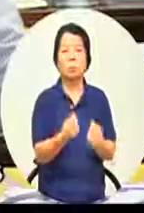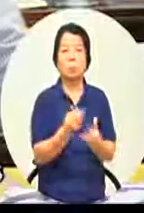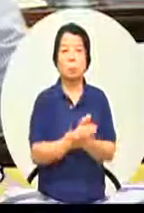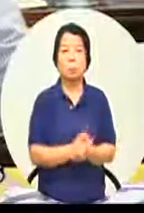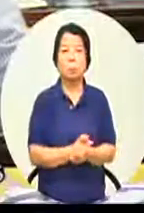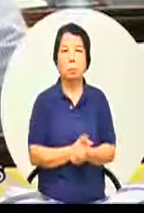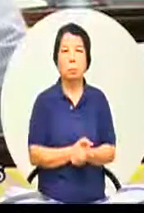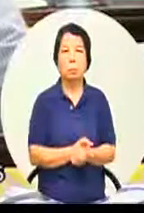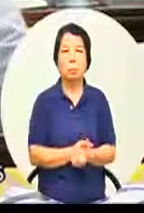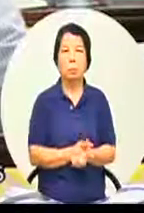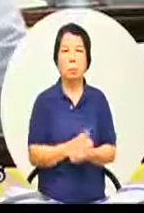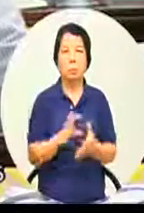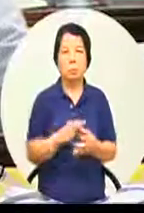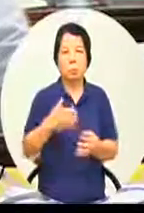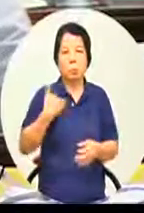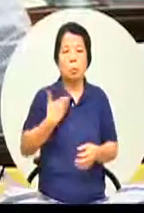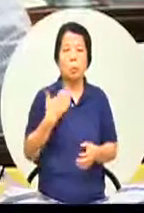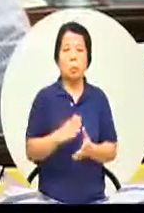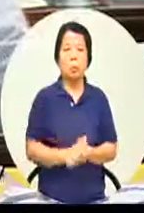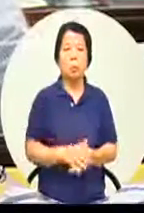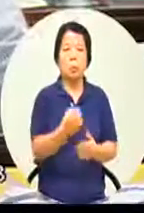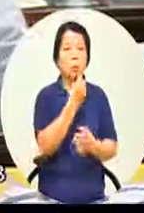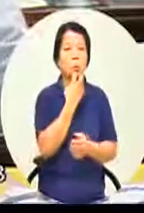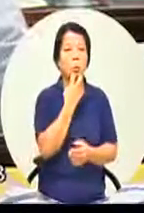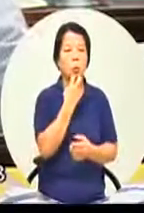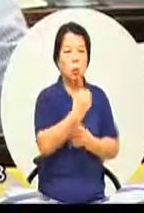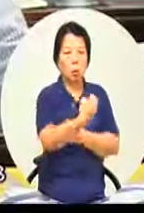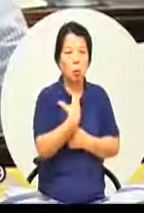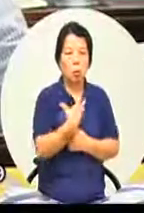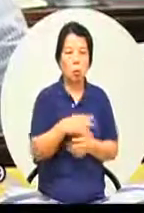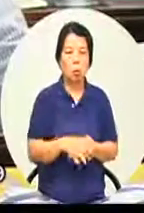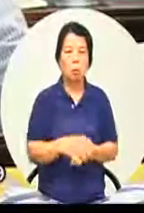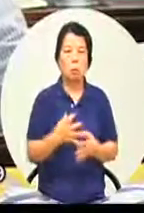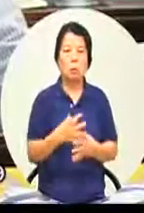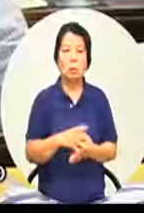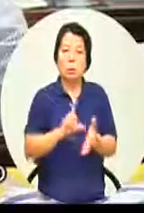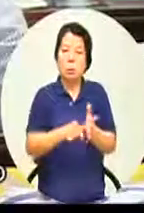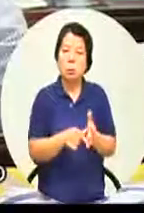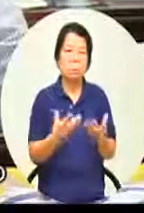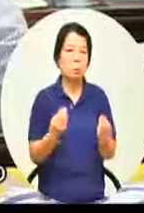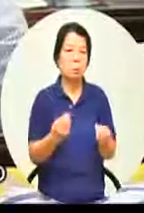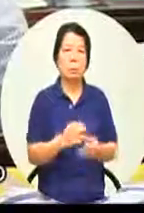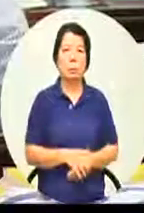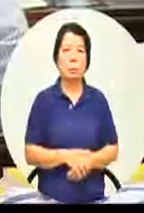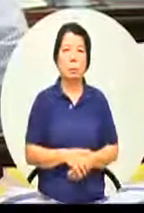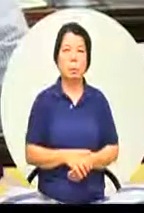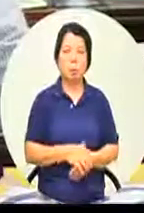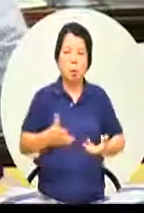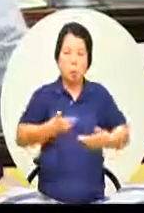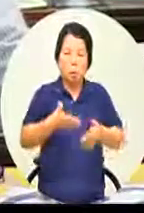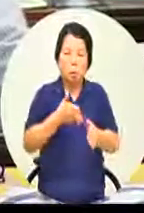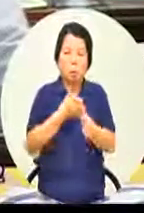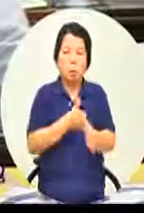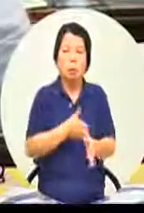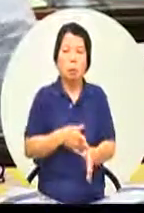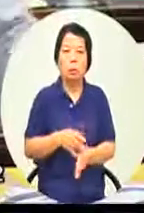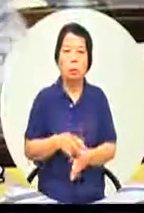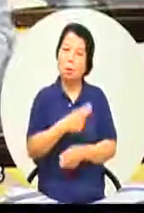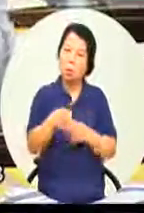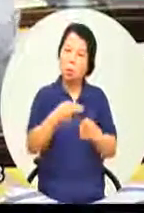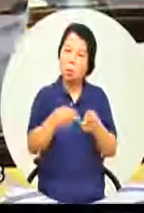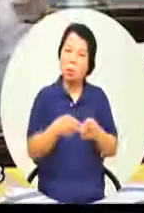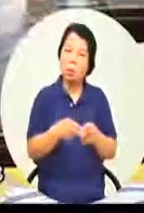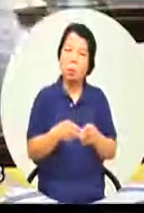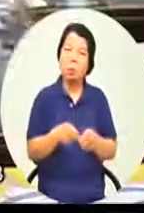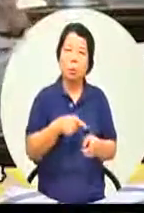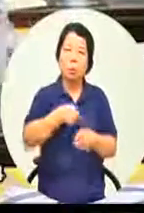所以我不晓得如果中央还没跟我们讲这个明确的时间的时候，那 就轻轨的部分，你们怎么去抓